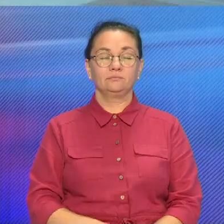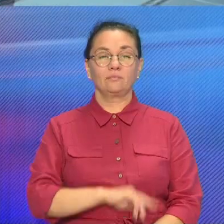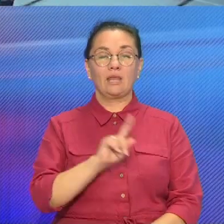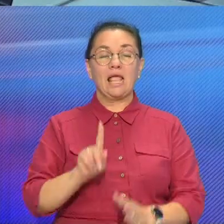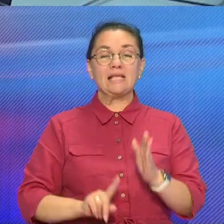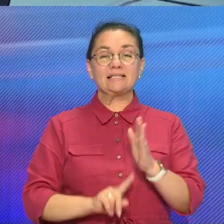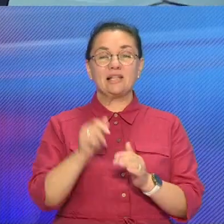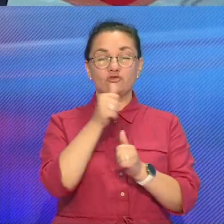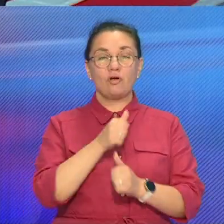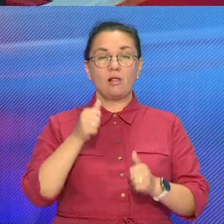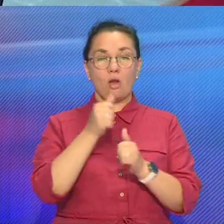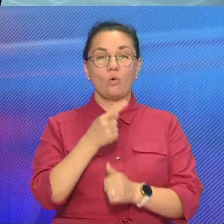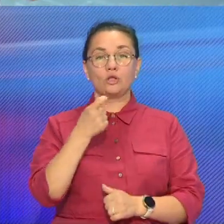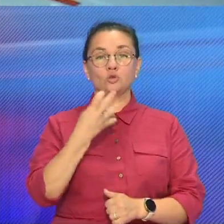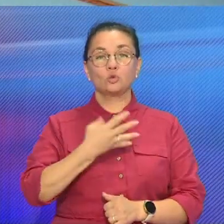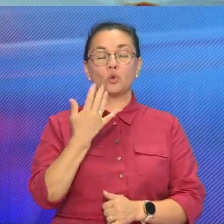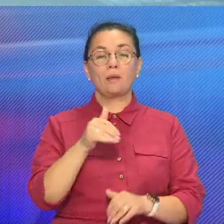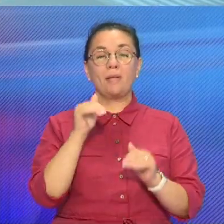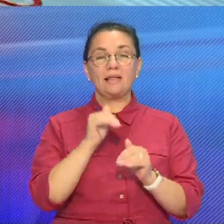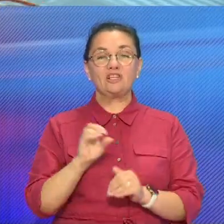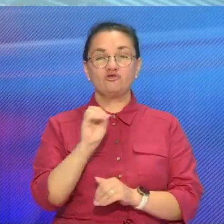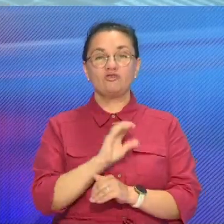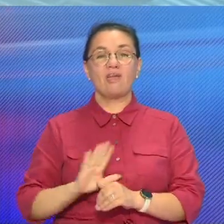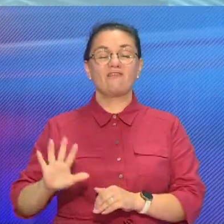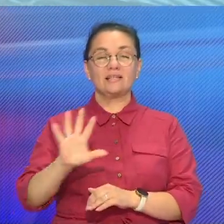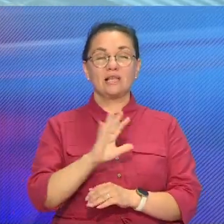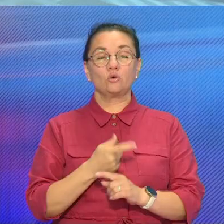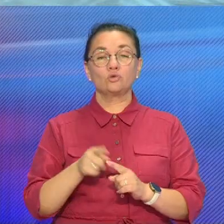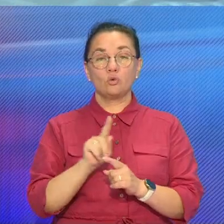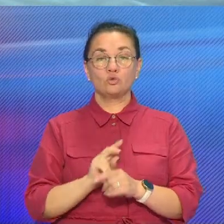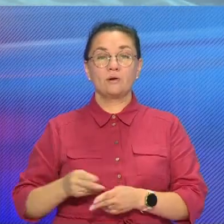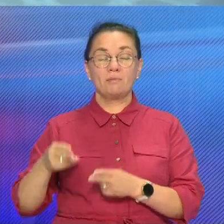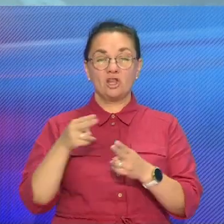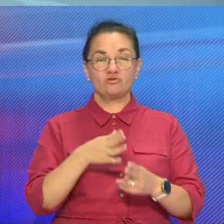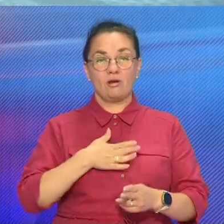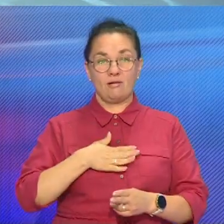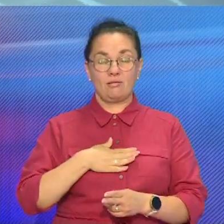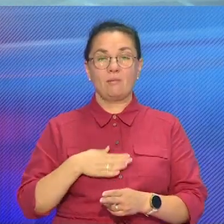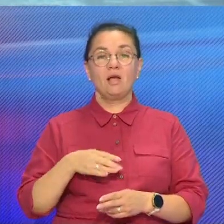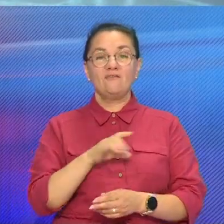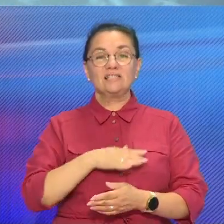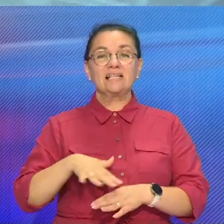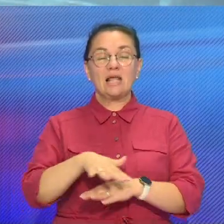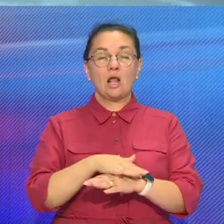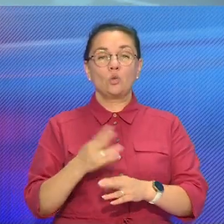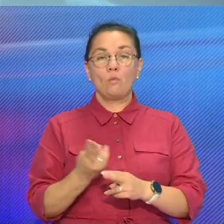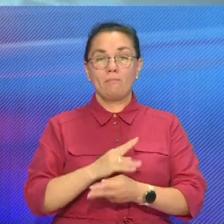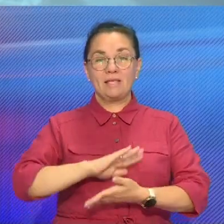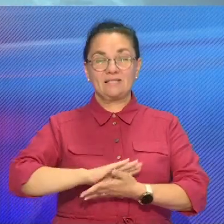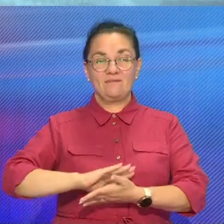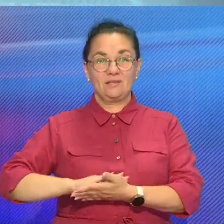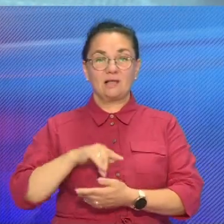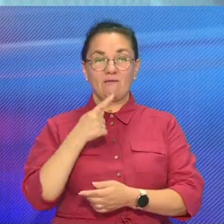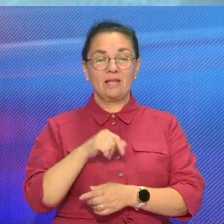С пачатку года 145 тысяч жыхароў Еўрасаюза наведалі нашу краіну без віз, паведамляе дзяржаўны пагранічны камітэт